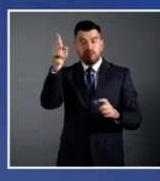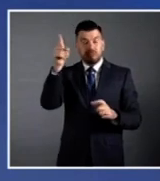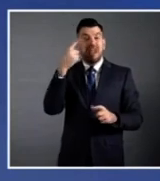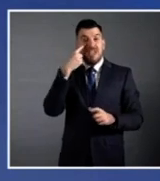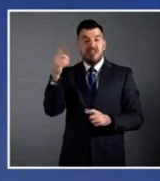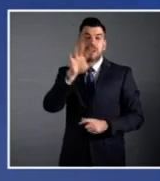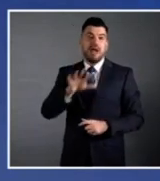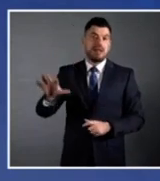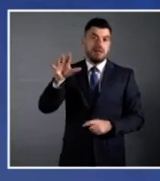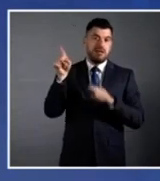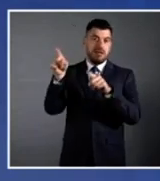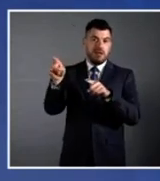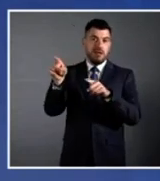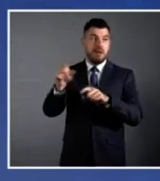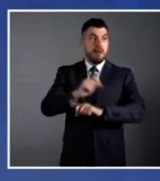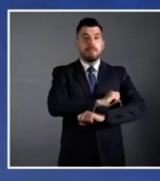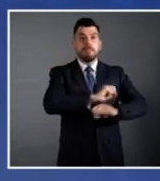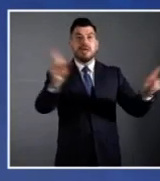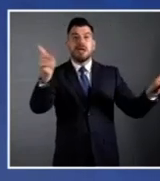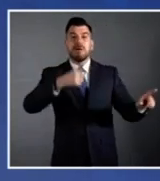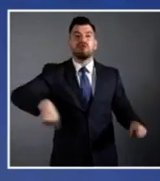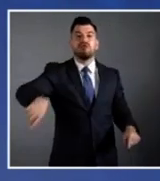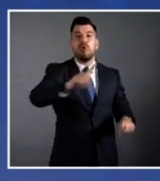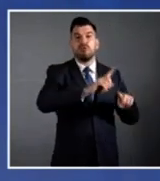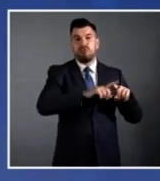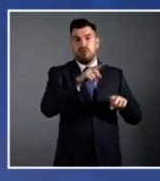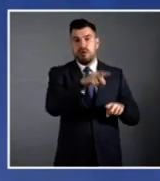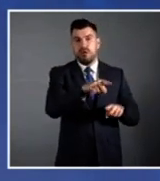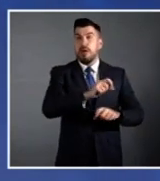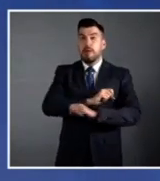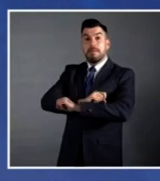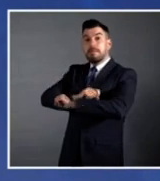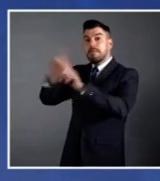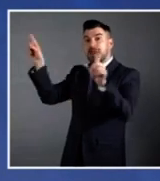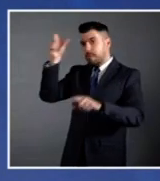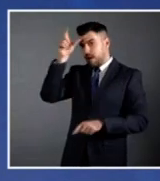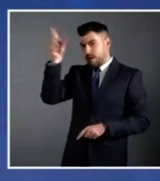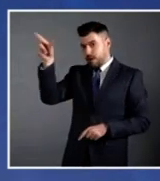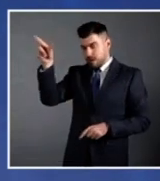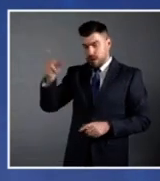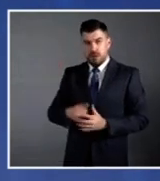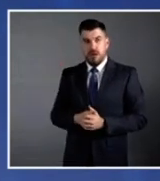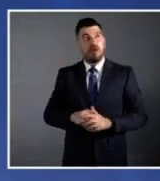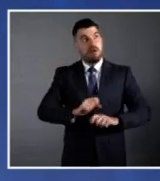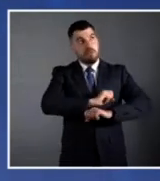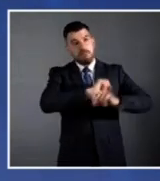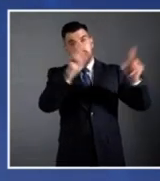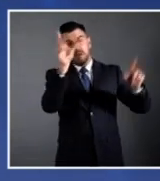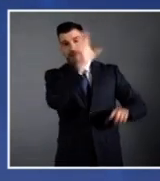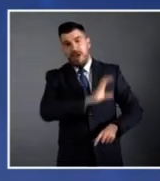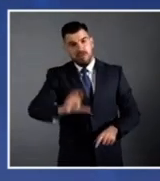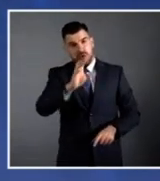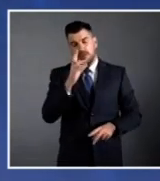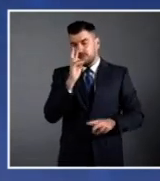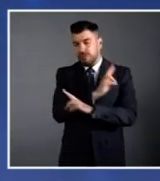το μήνυμα προς τους συμπατριώτες μας, το μήνυμα προς τους γείτονες, το μήνυμα προς την Ευρώπη είναι